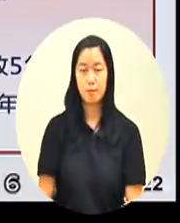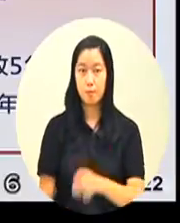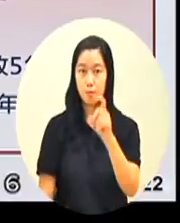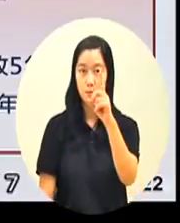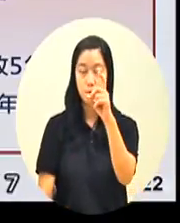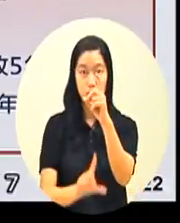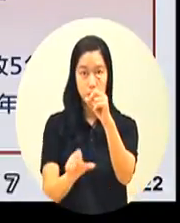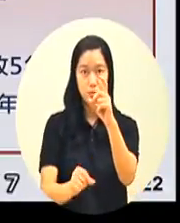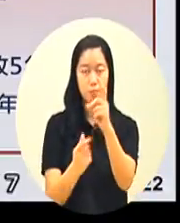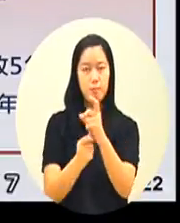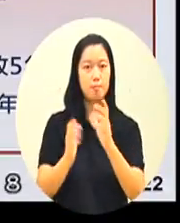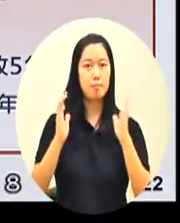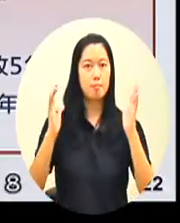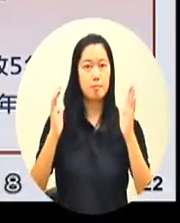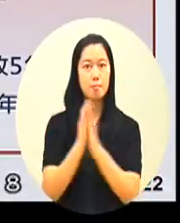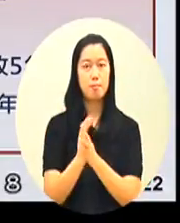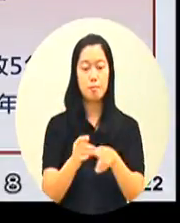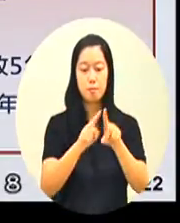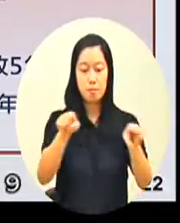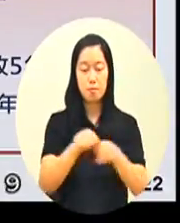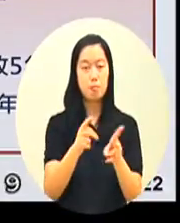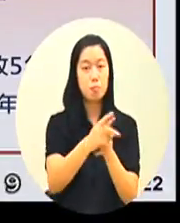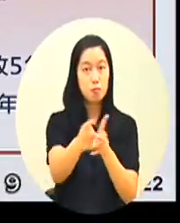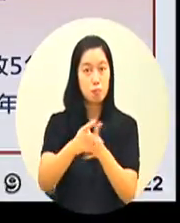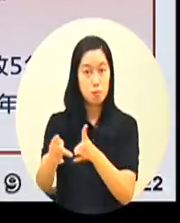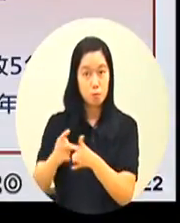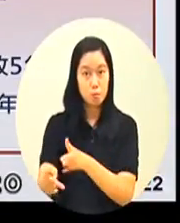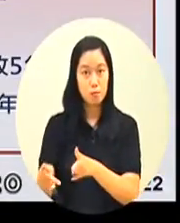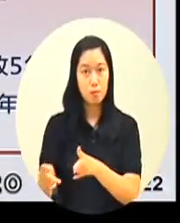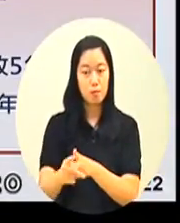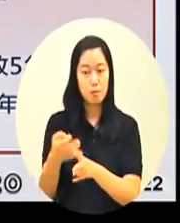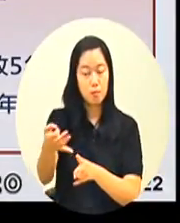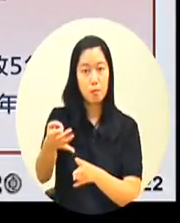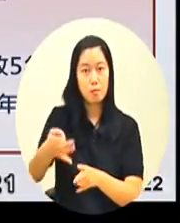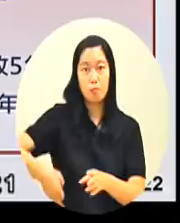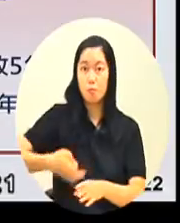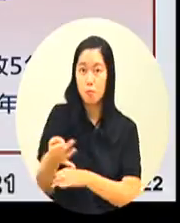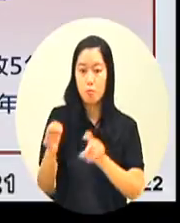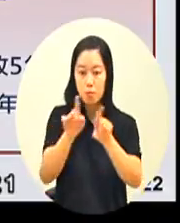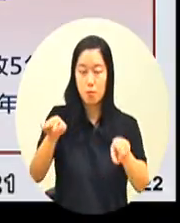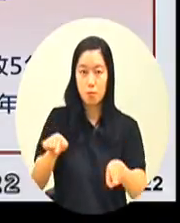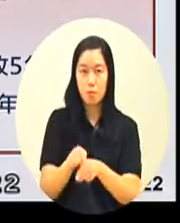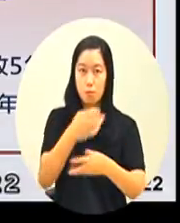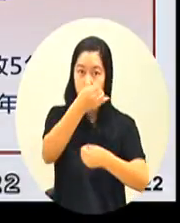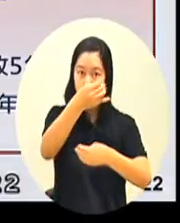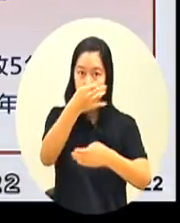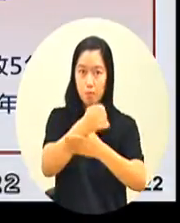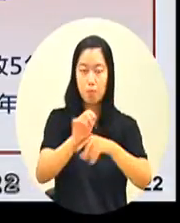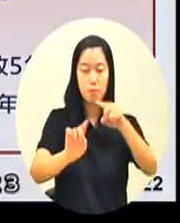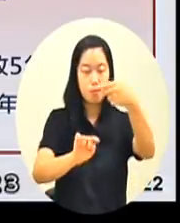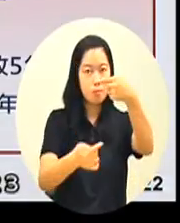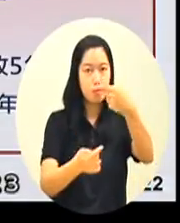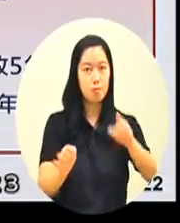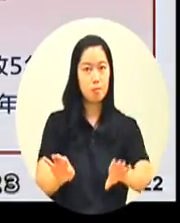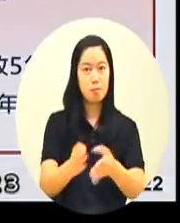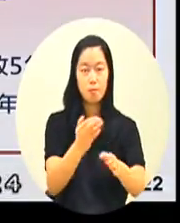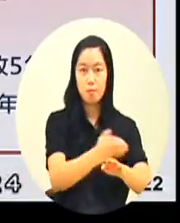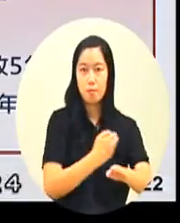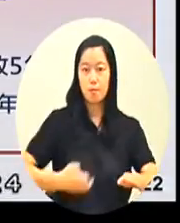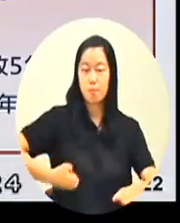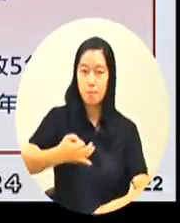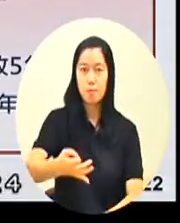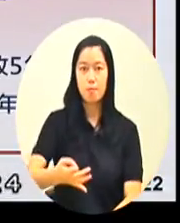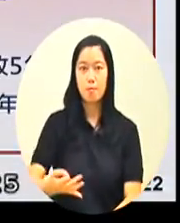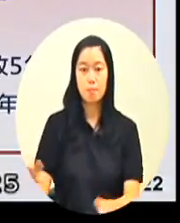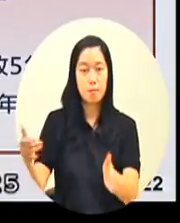们正式计划了使用补偿金的缴款书，那缴款的期限1月1号开始开征，缴款的期限